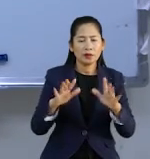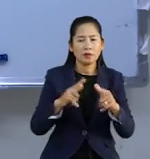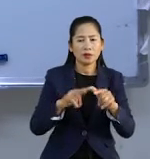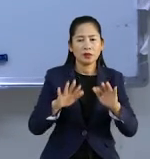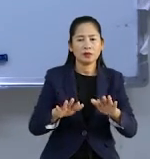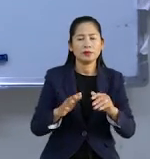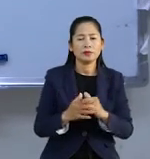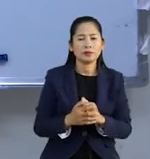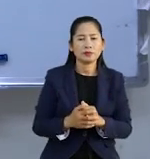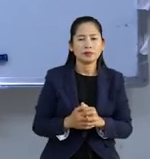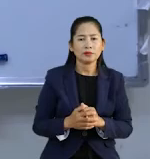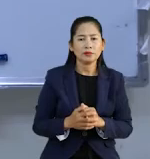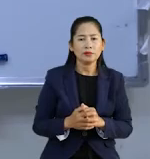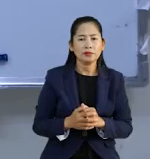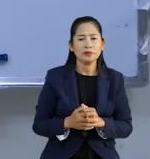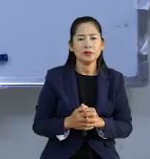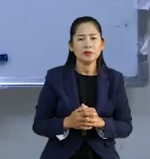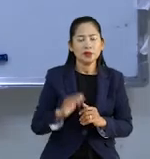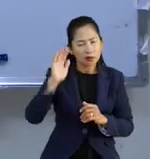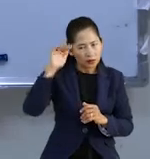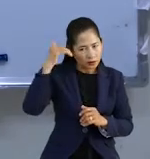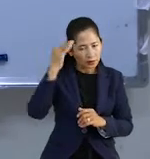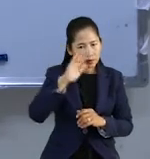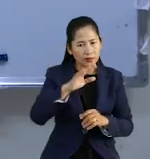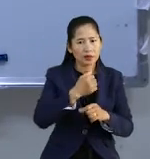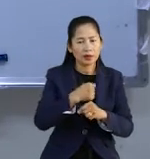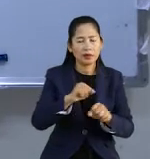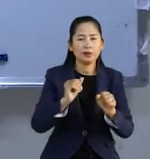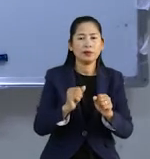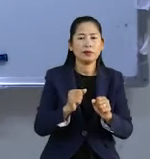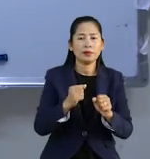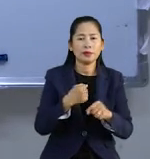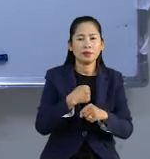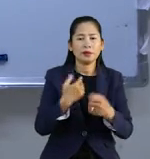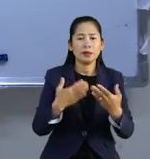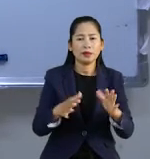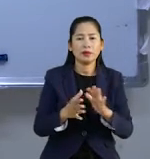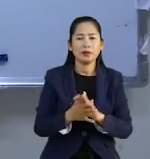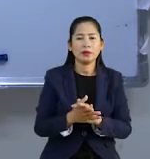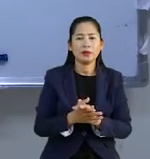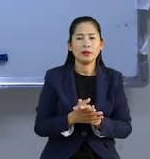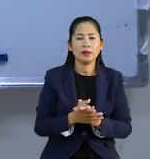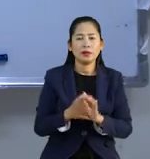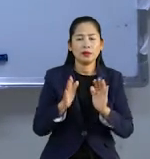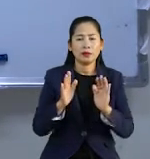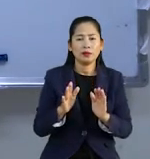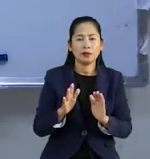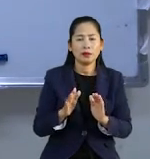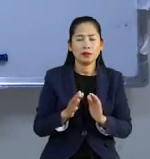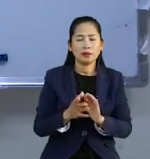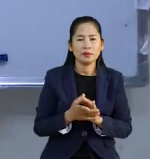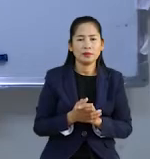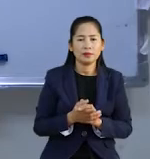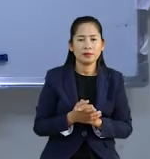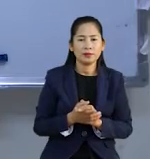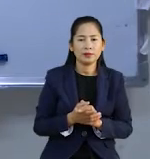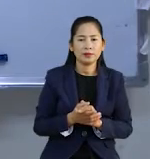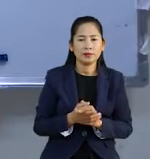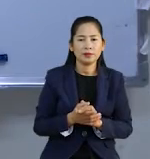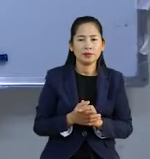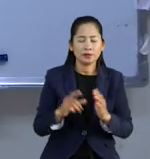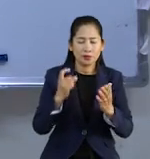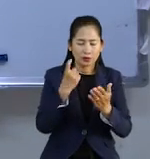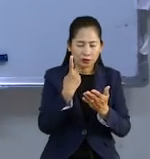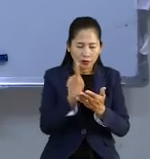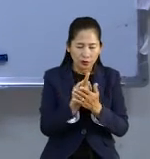คนบานหลุดรุ่งสังคมตะโกนบานทเวรวยรอดหายคนคละบานหายคนคละก็จิตหายได้แต่แล้วจ